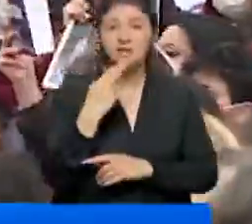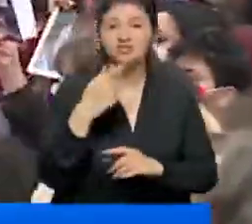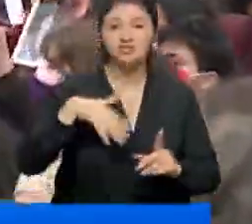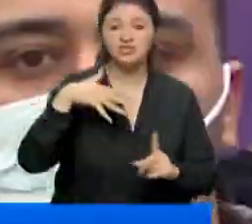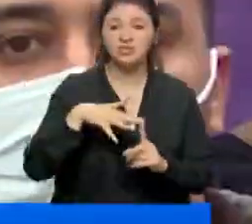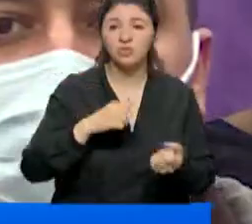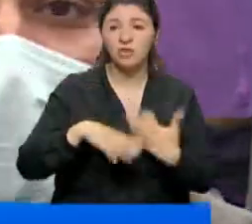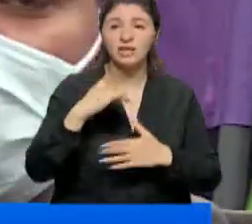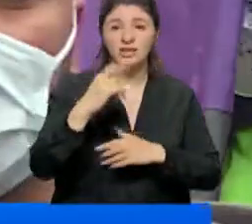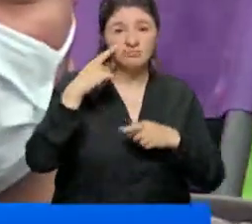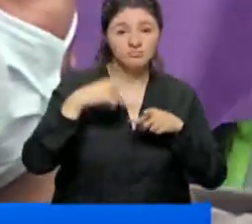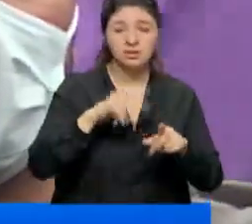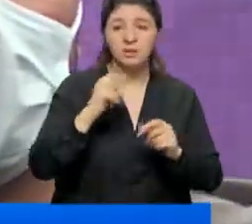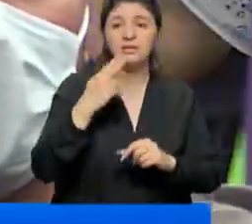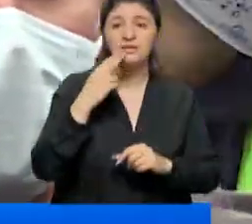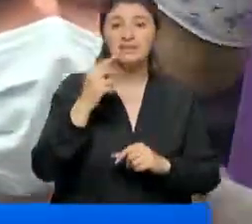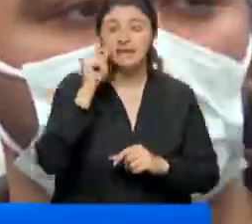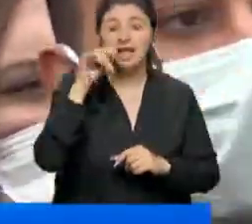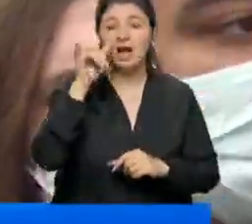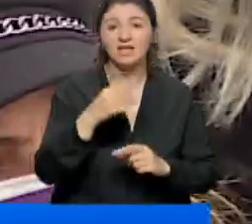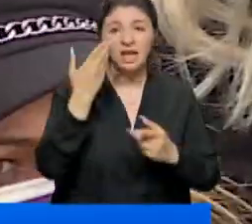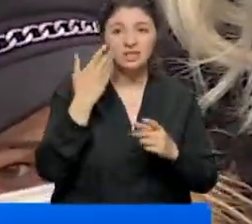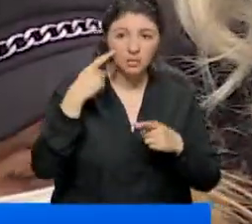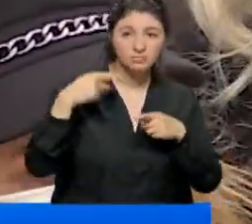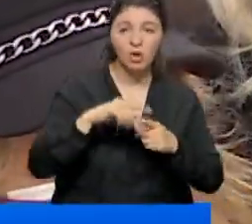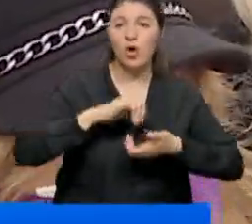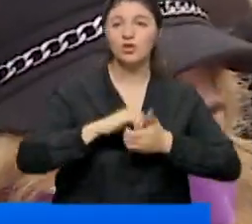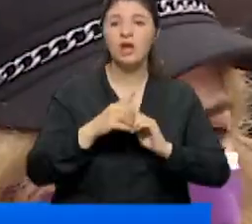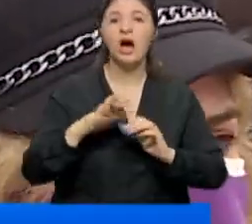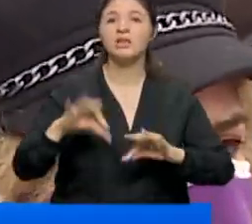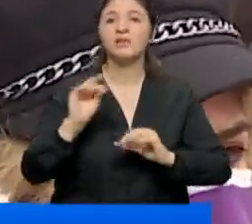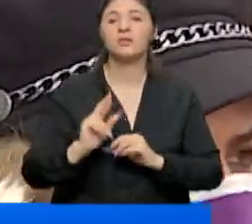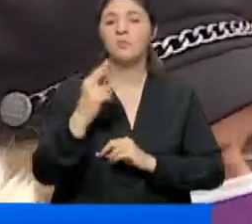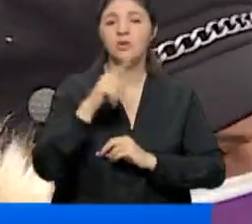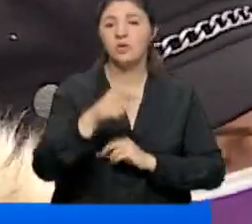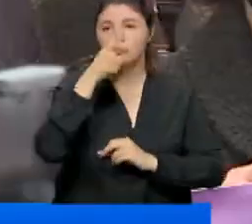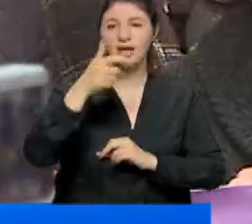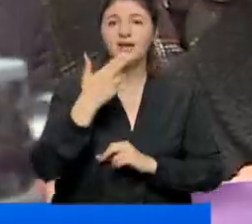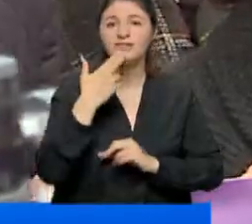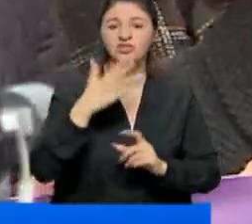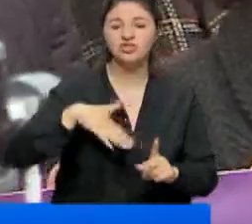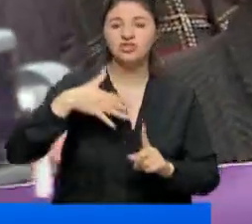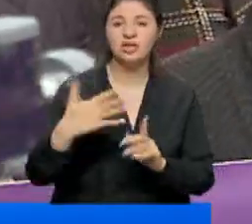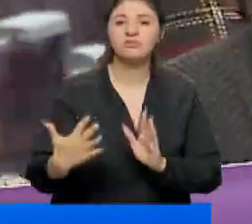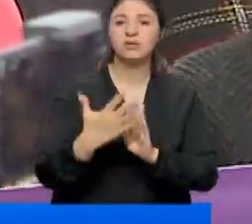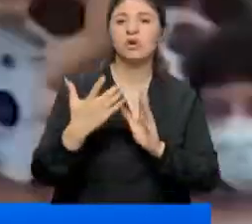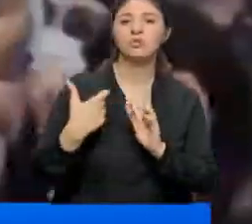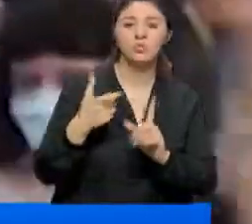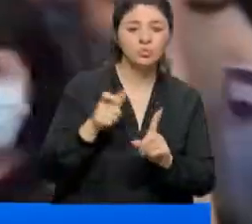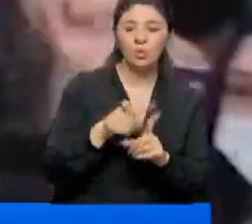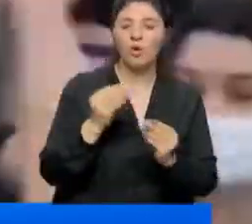kadına şiddet Vakası yakından inceleyen insan hakları izleme örgütü ise hazırladığı raporda Türkiye'de kadınların şiddet karşısında